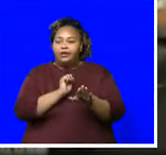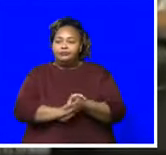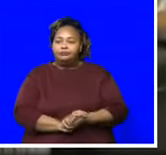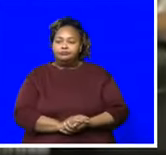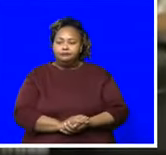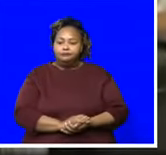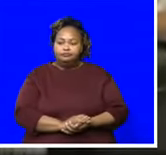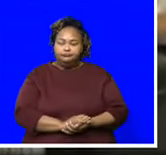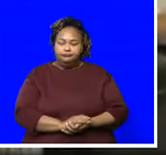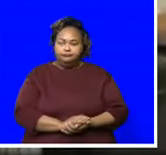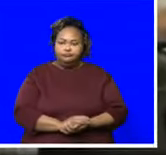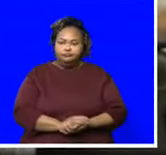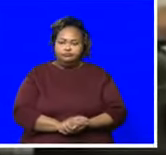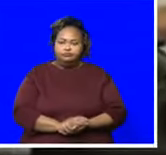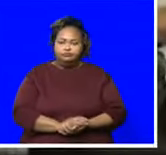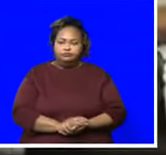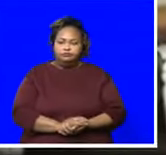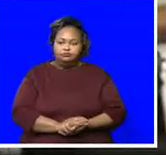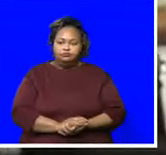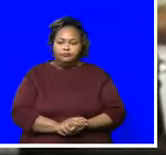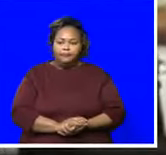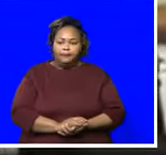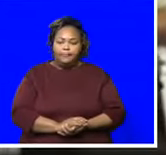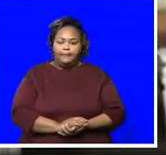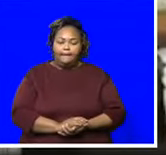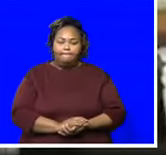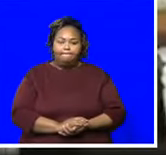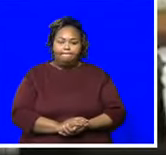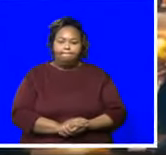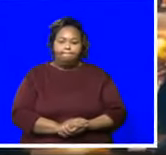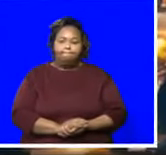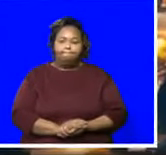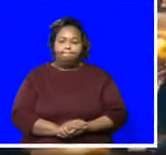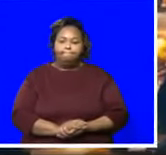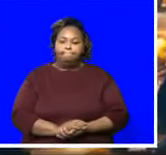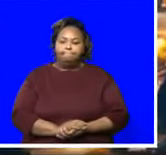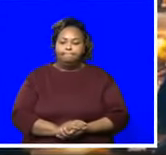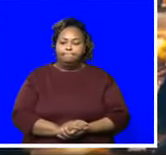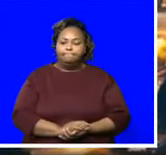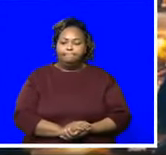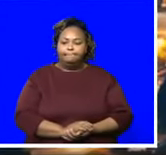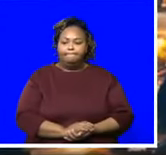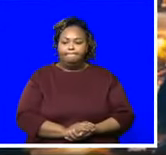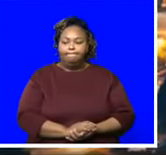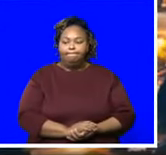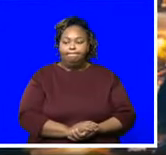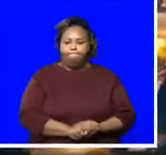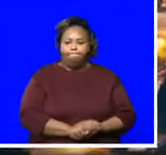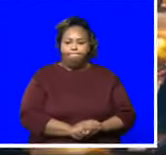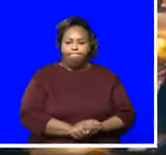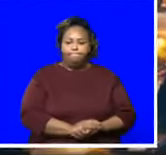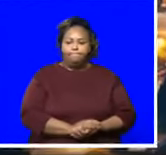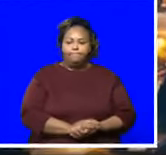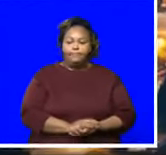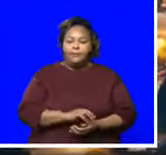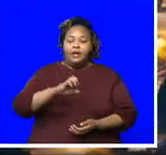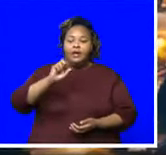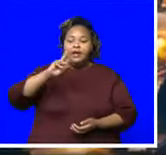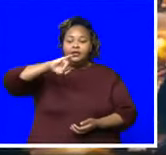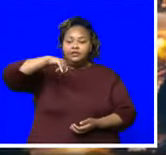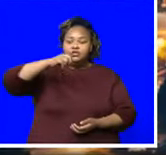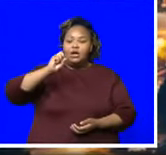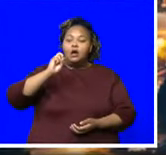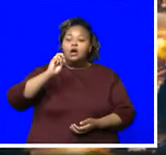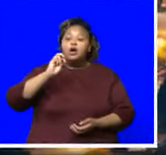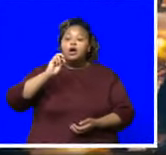Sifiso Nxumalo nginasimuva sisho ngesemahhovisini etemfundo enhlangano. Sive sasenjabulweni esikhathathekile ngokuthi inkampani